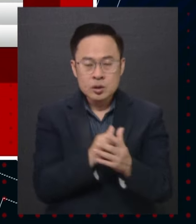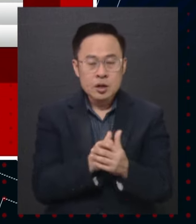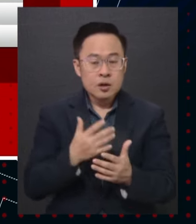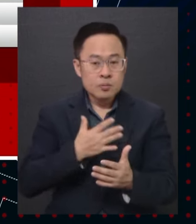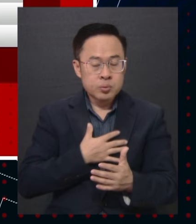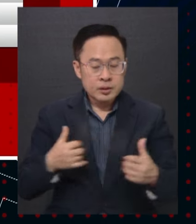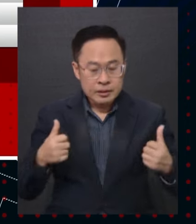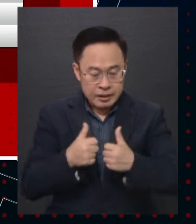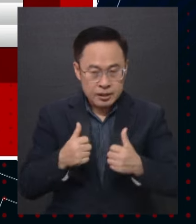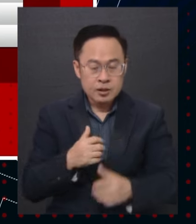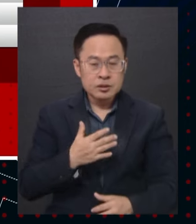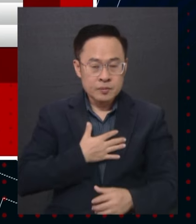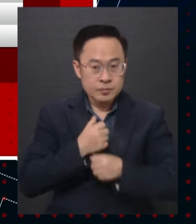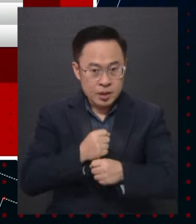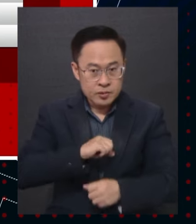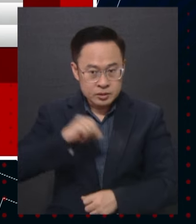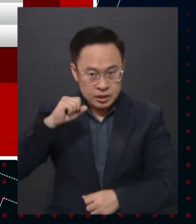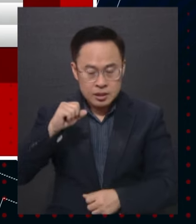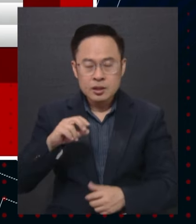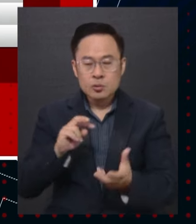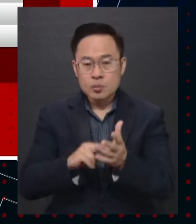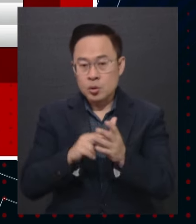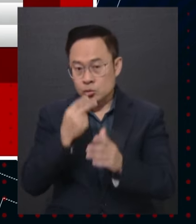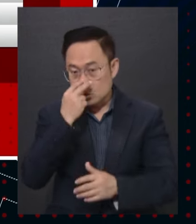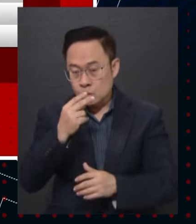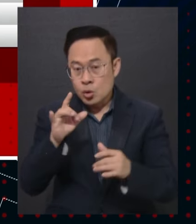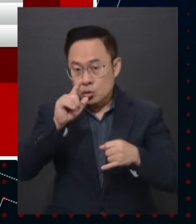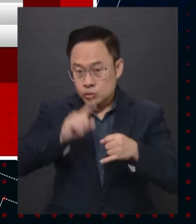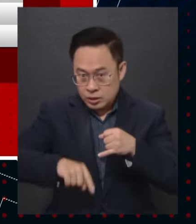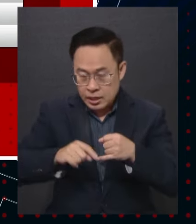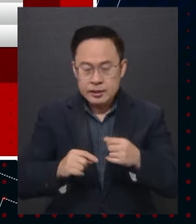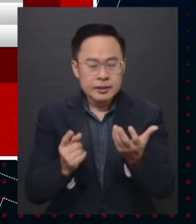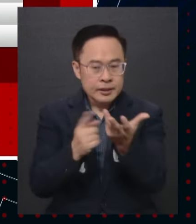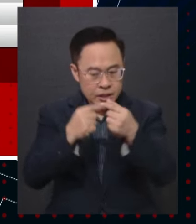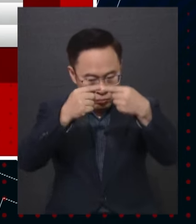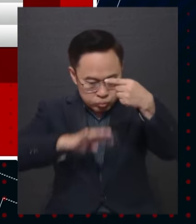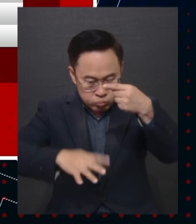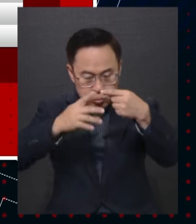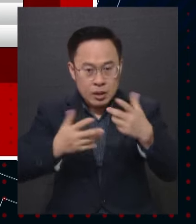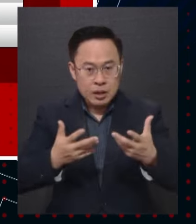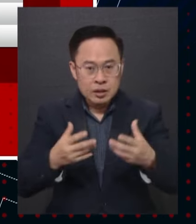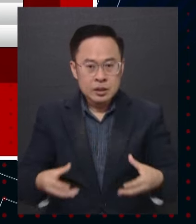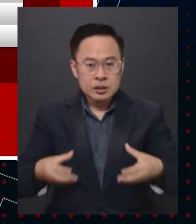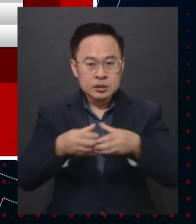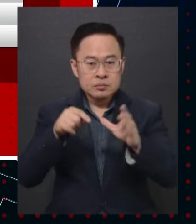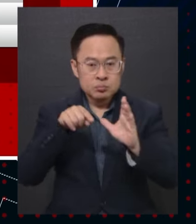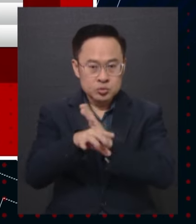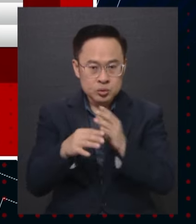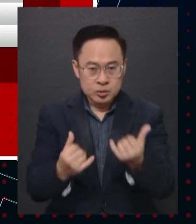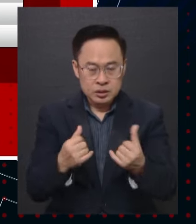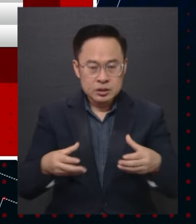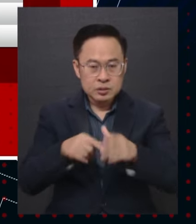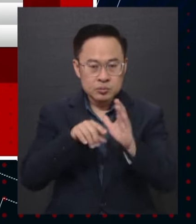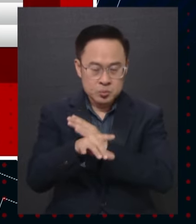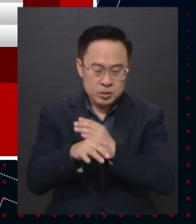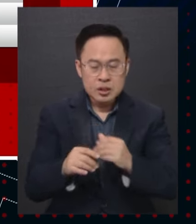คู่แข่งเพราะฉะนั้นเนี่ยก็ต้องรอดูบทสรุปช่วงท้ายว่าสุดท้ายใครจะตกชั้นชลบุรีเนี่ยเหนื่อยหน่อยเพราะว่าช่วงเล็กแรกเขาก็สะดุ